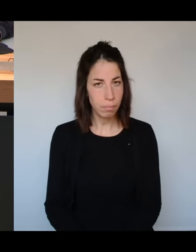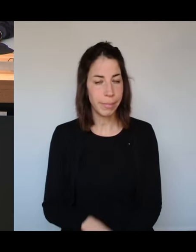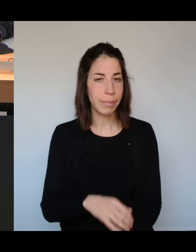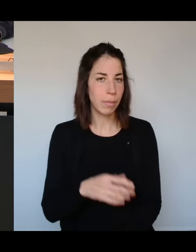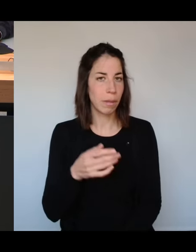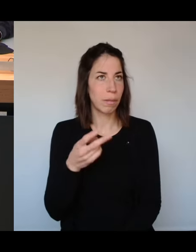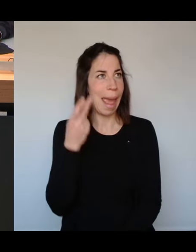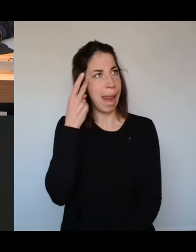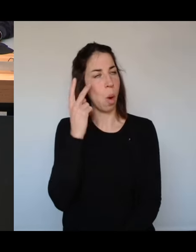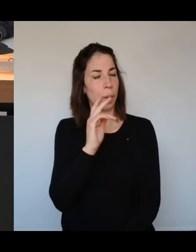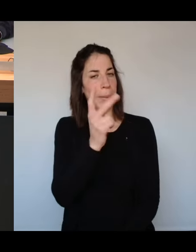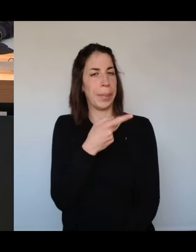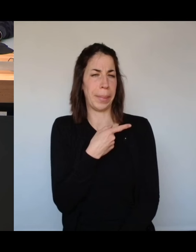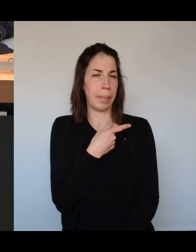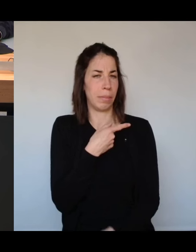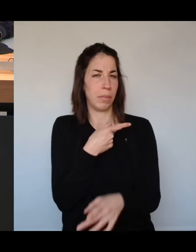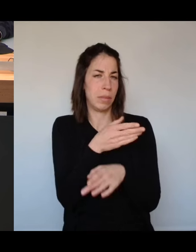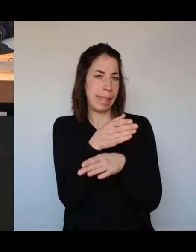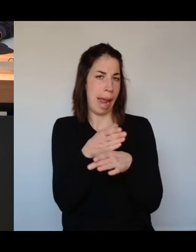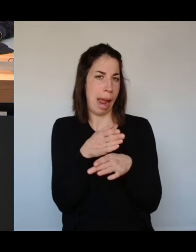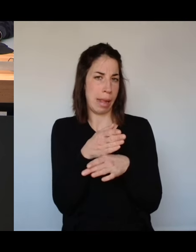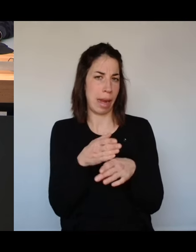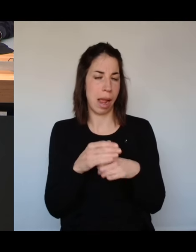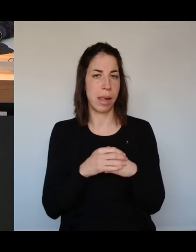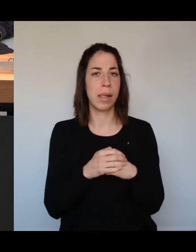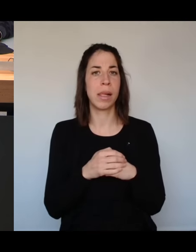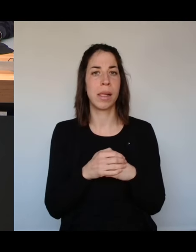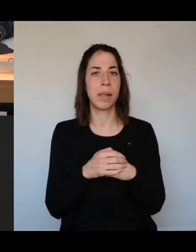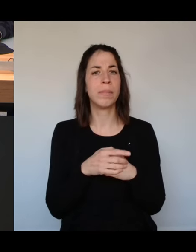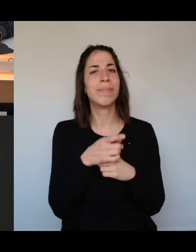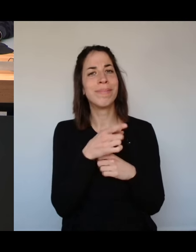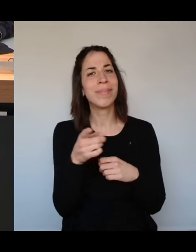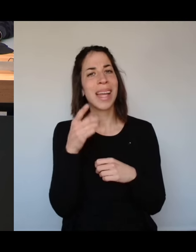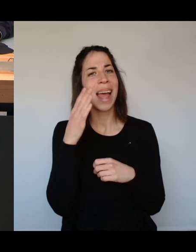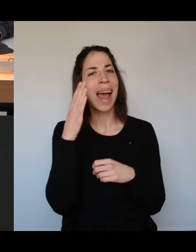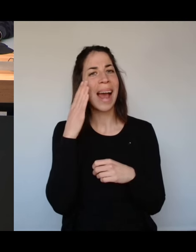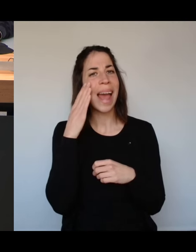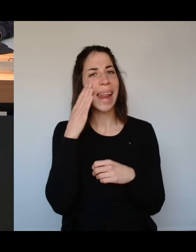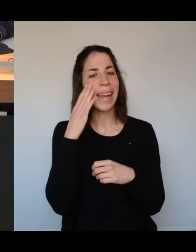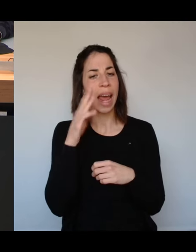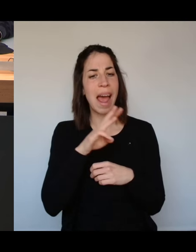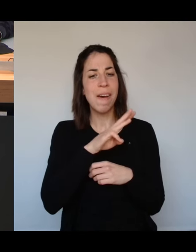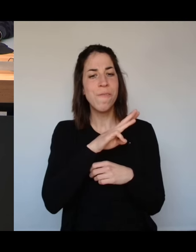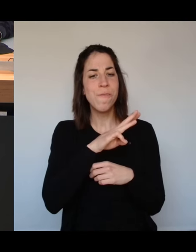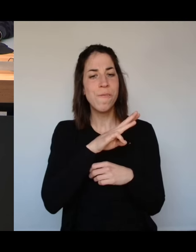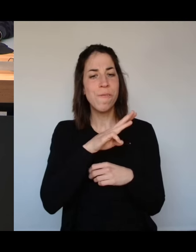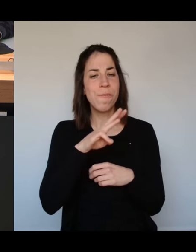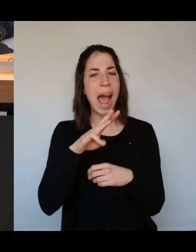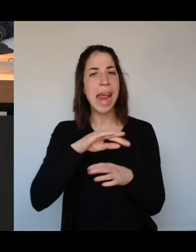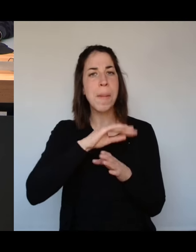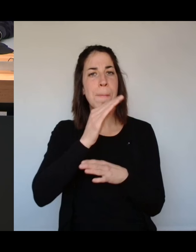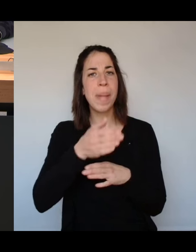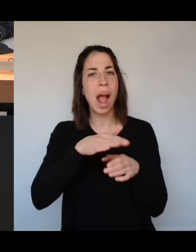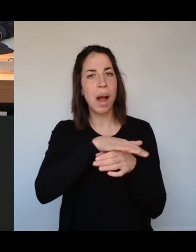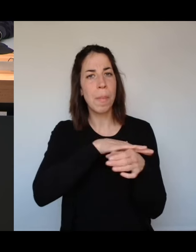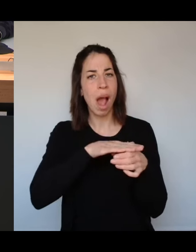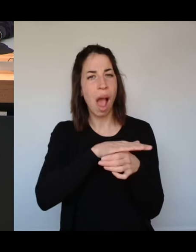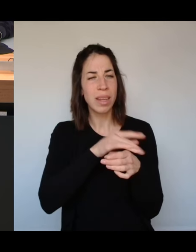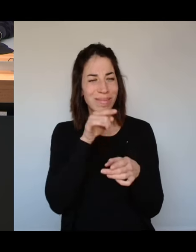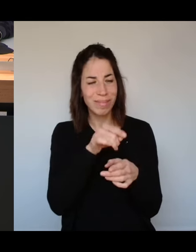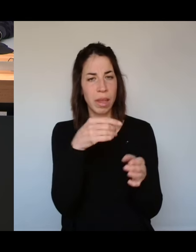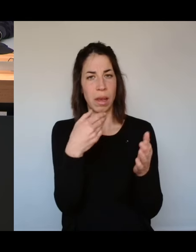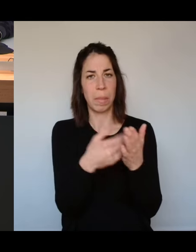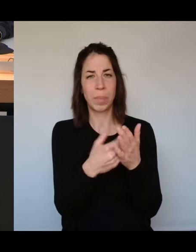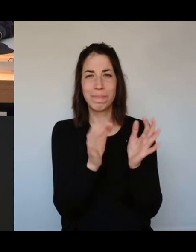Herr Matz, kennen Sie den Weinbergspark? Das ist ein gutes Beispiel, wie vor ein paar Jahren